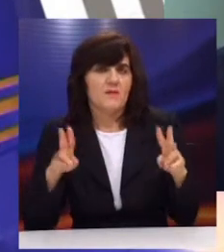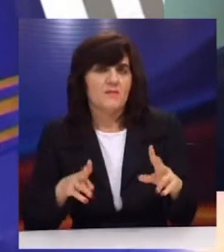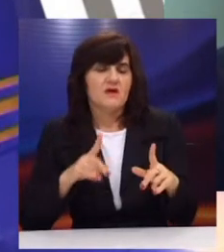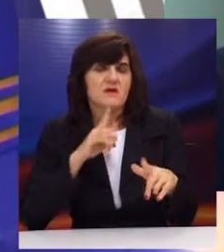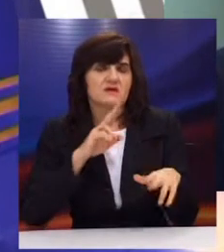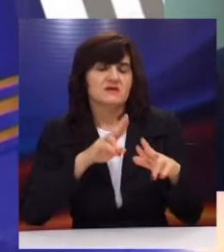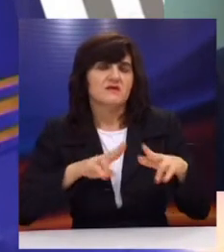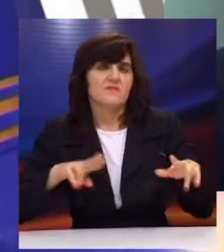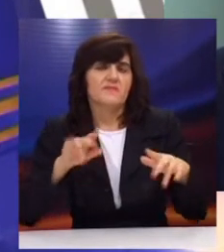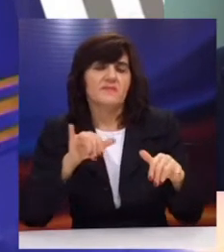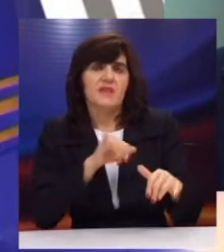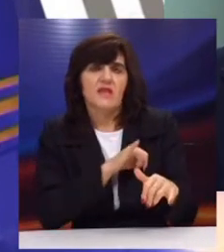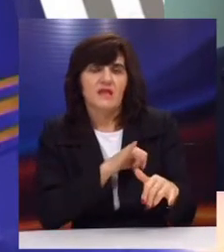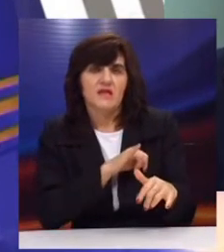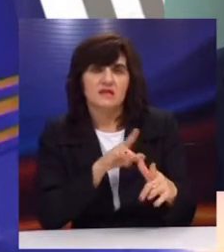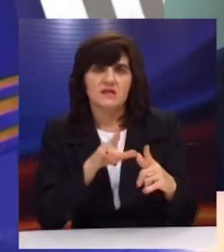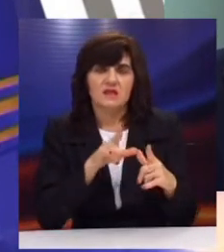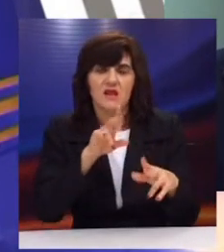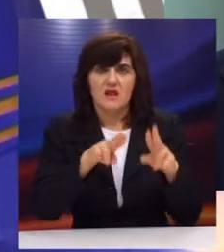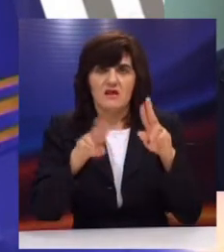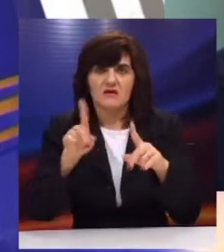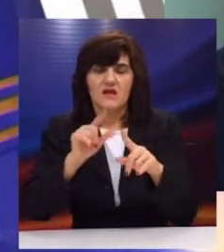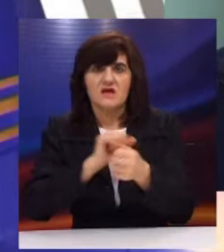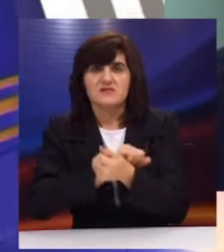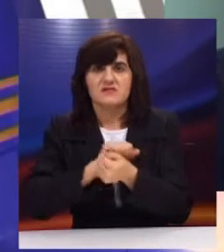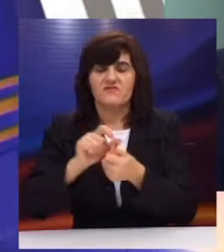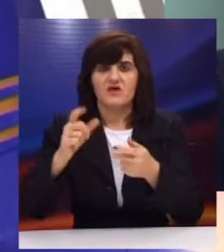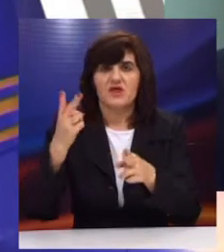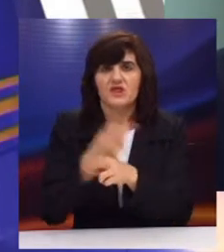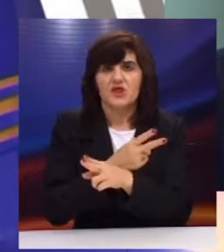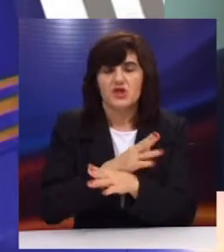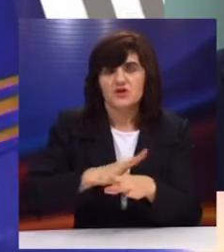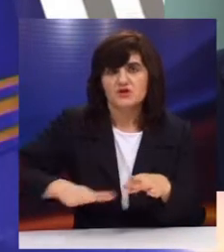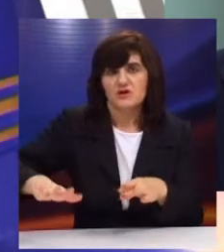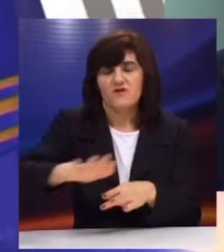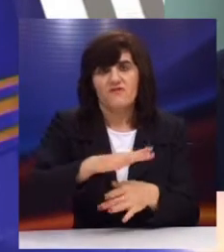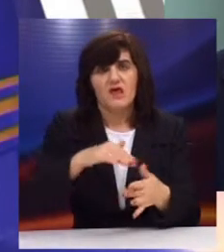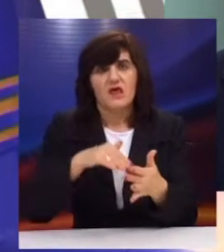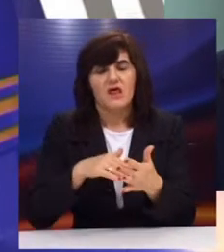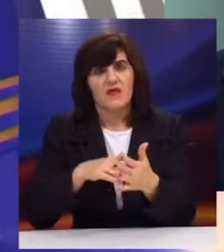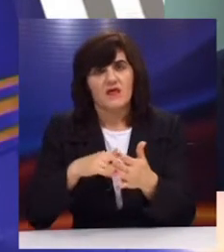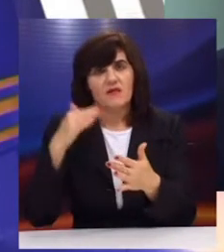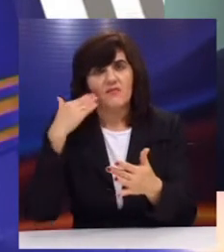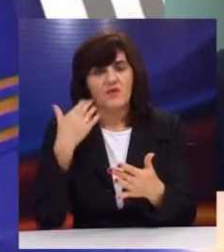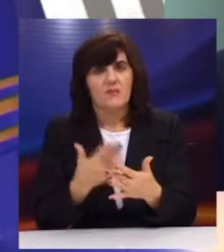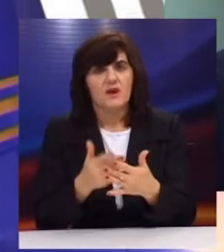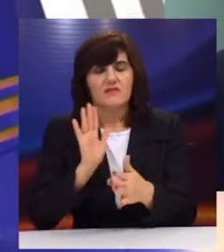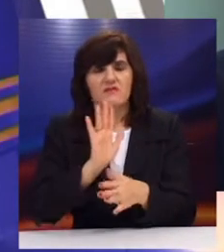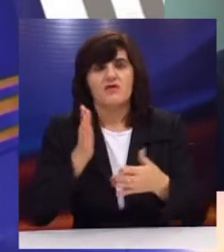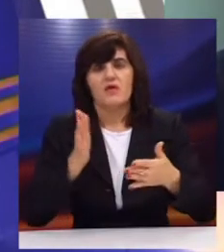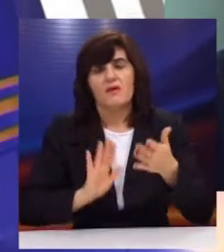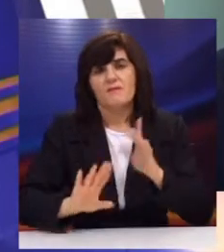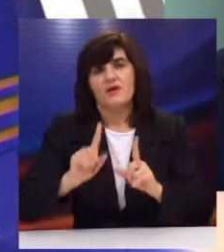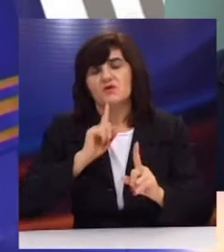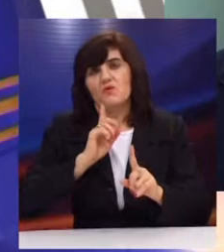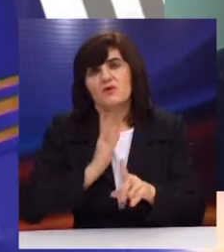Prosto neki slučajevi su interesantni, recimo za lokalnu sredinu, a ne za celu državu, i onda to tužilaštvo treba da prilagodi tima svoje predstavnike